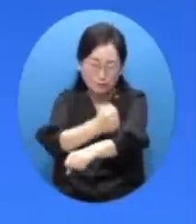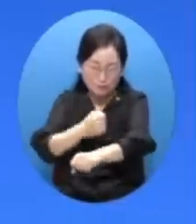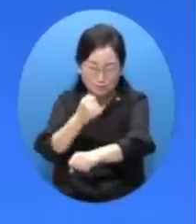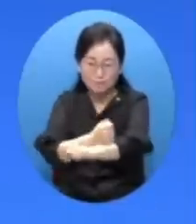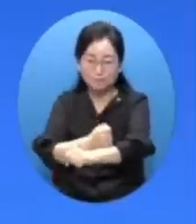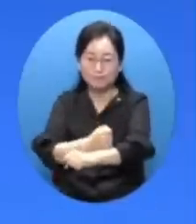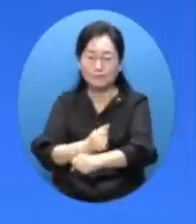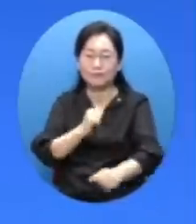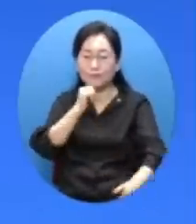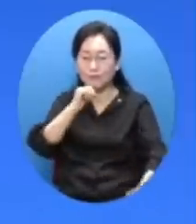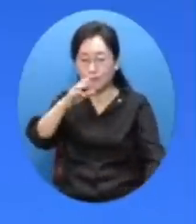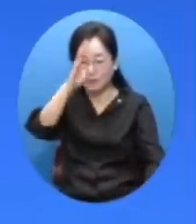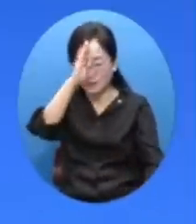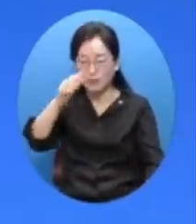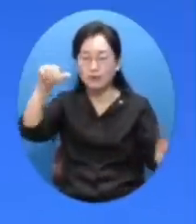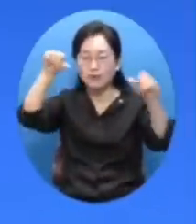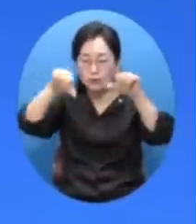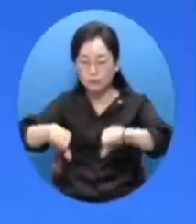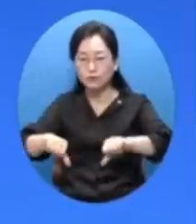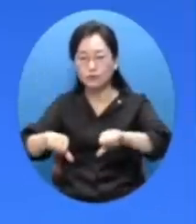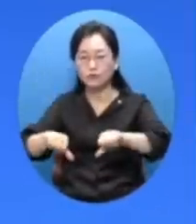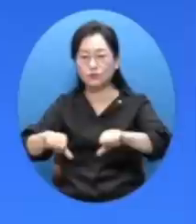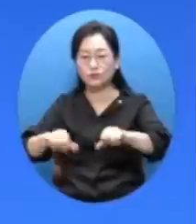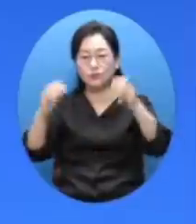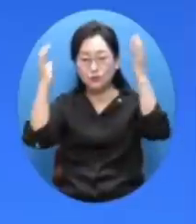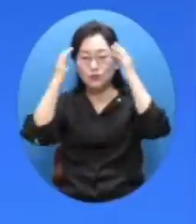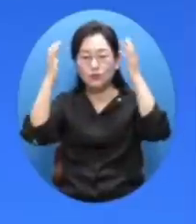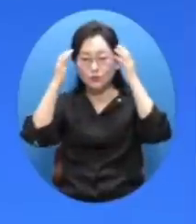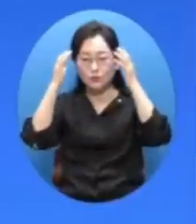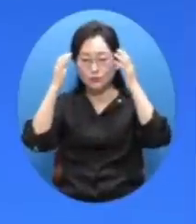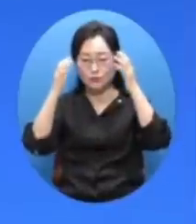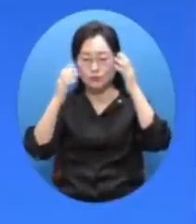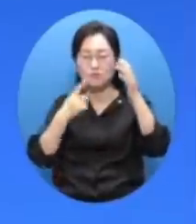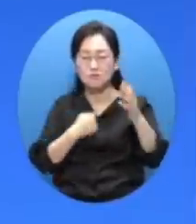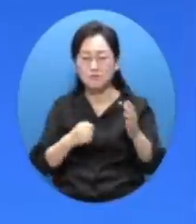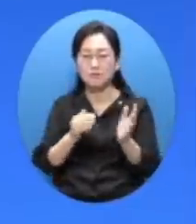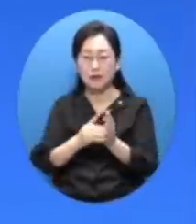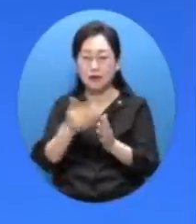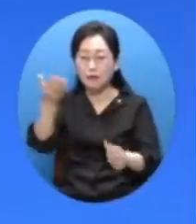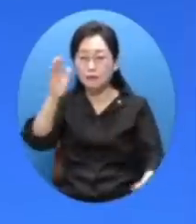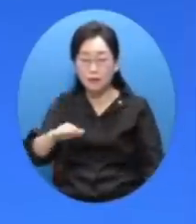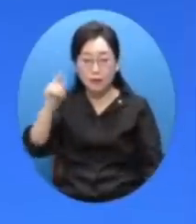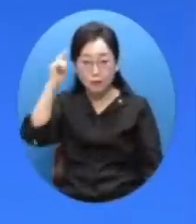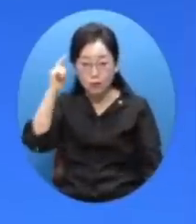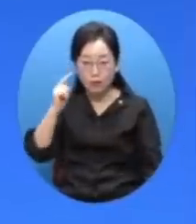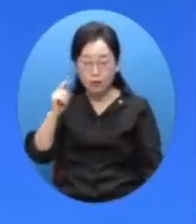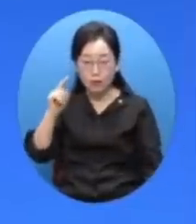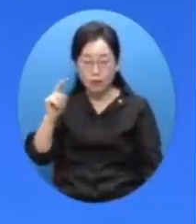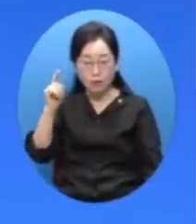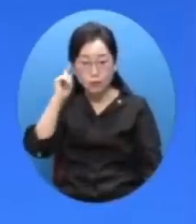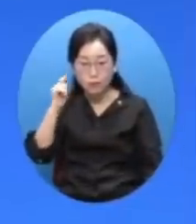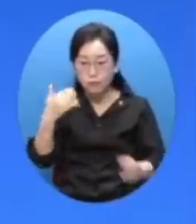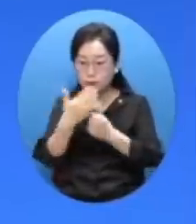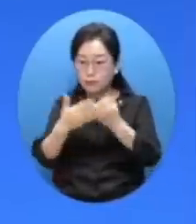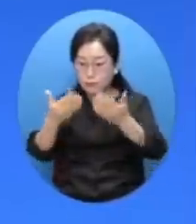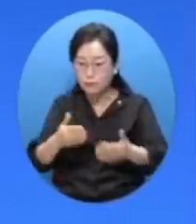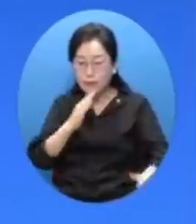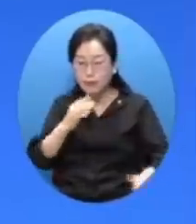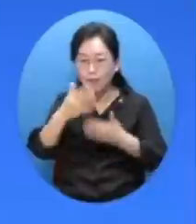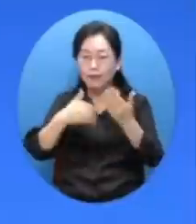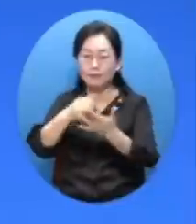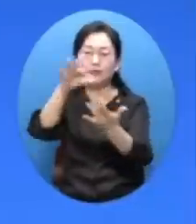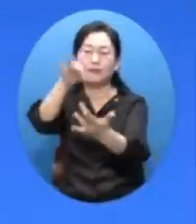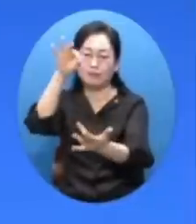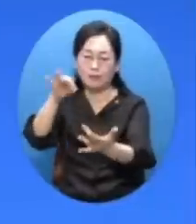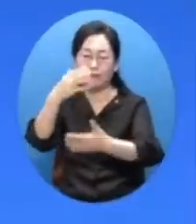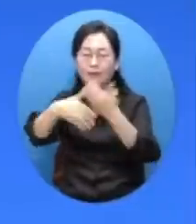가난, 저주, 고통의 삶을 살았습니다. 그런데 웬일인지 웬일인지 하나님께서 우리를 택하셔서 하나님의